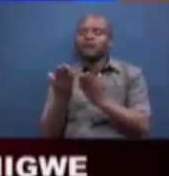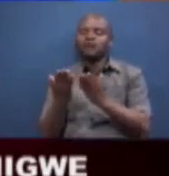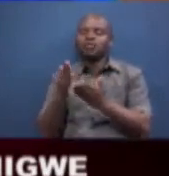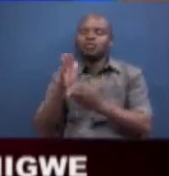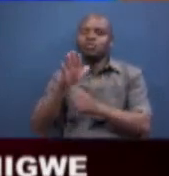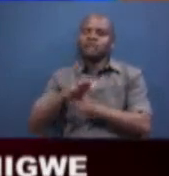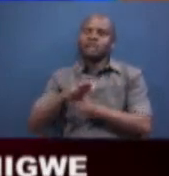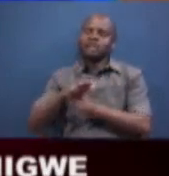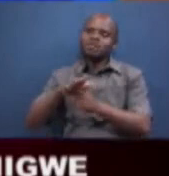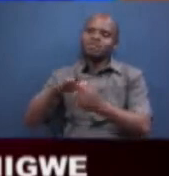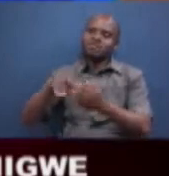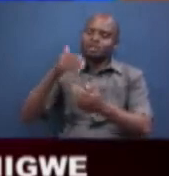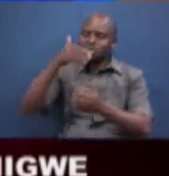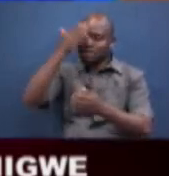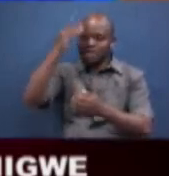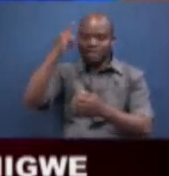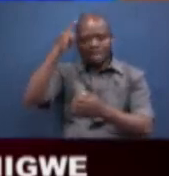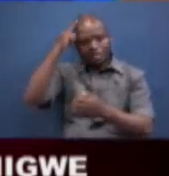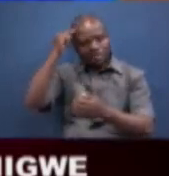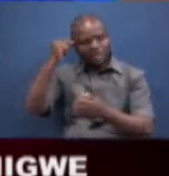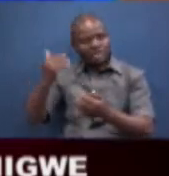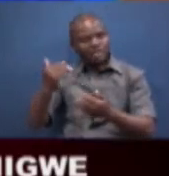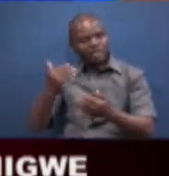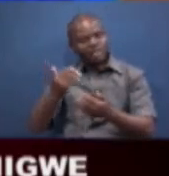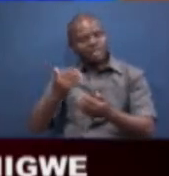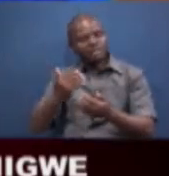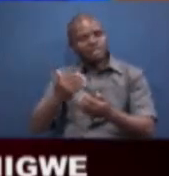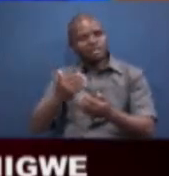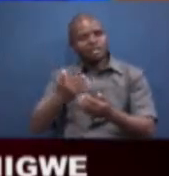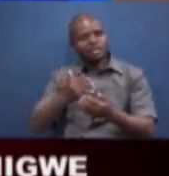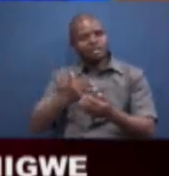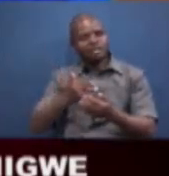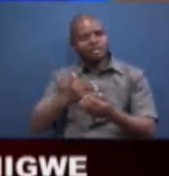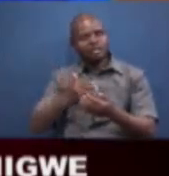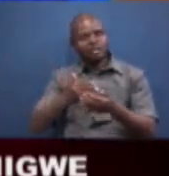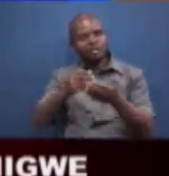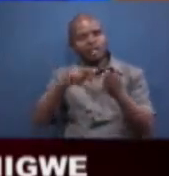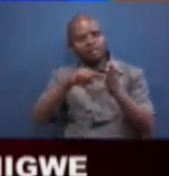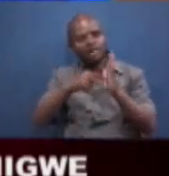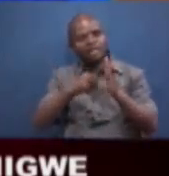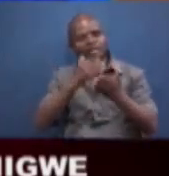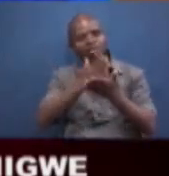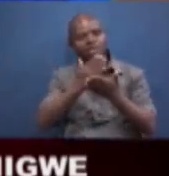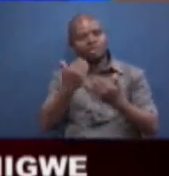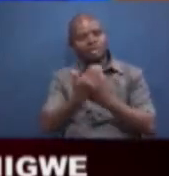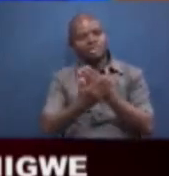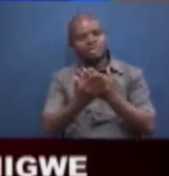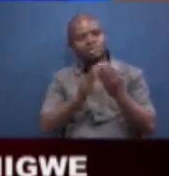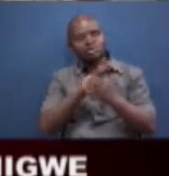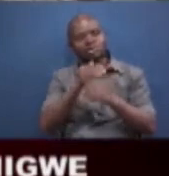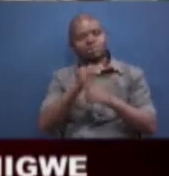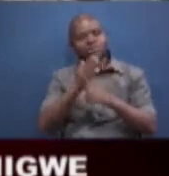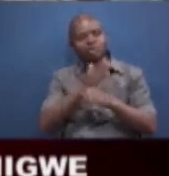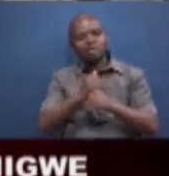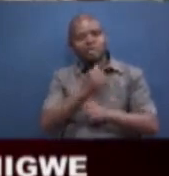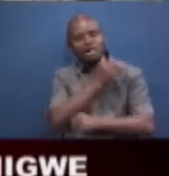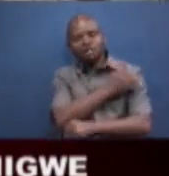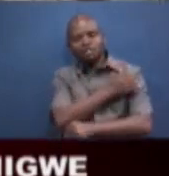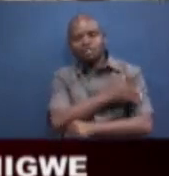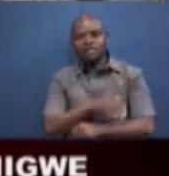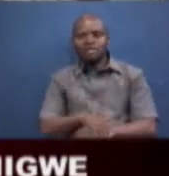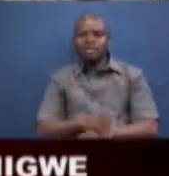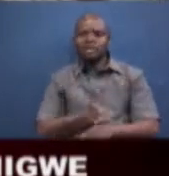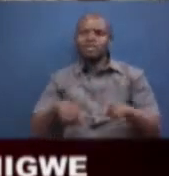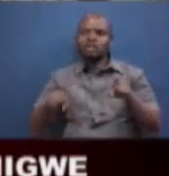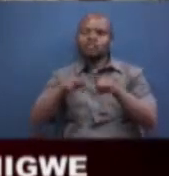vituo. Kwa serikali inajenga maeneo au vituo vya kutoa huduma za afya kimkakati kuhakikisha wananchi wote wanapata huduma za afya. Ndugu